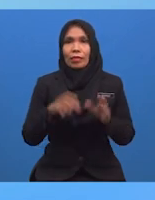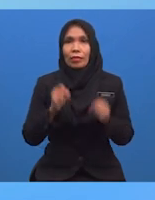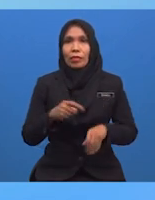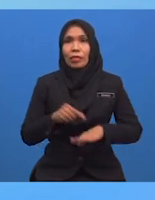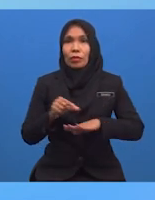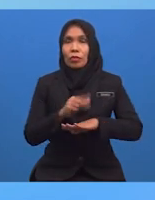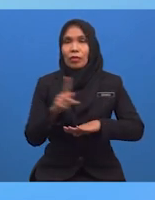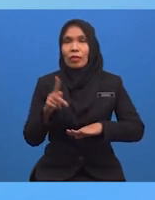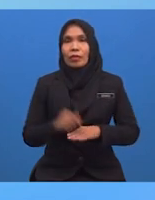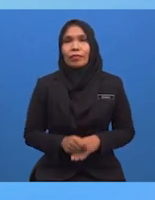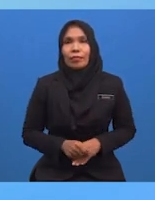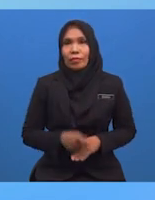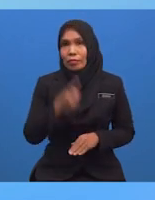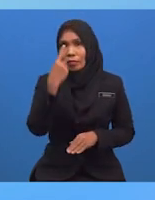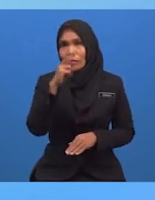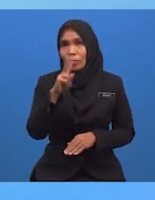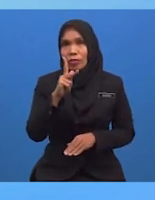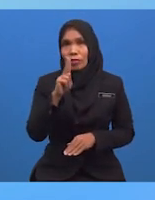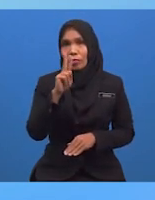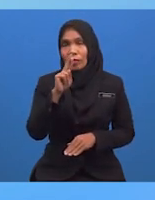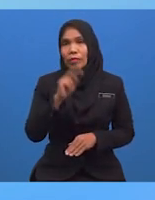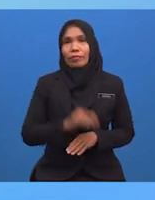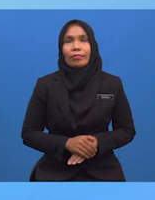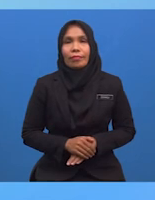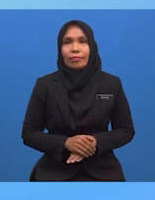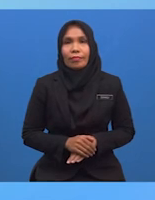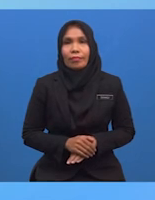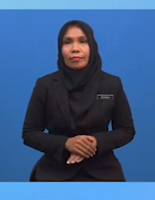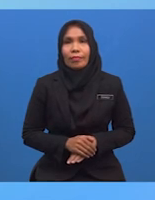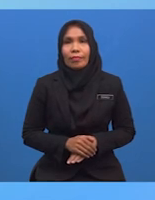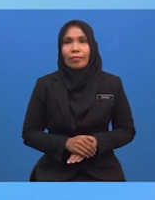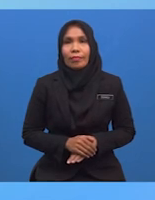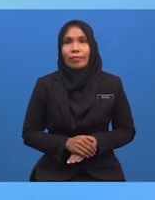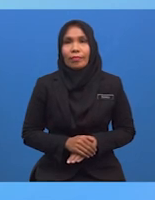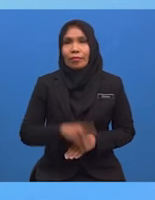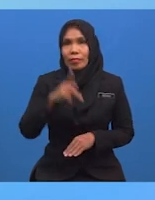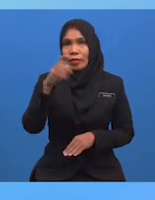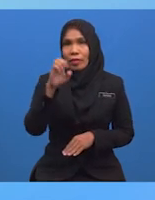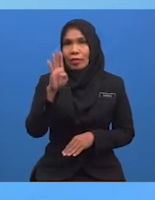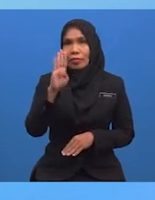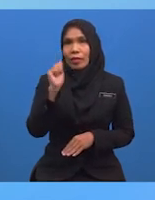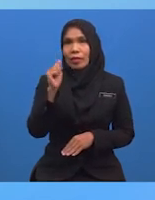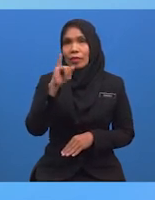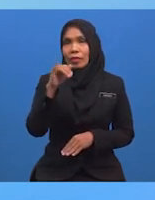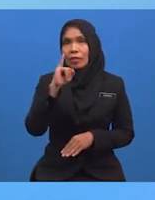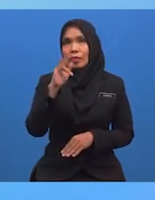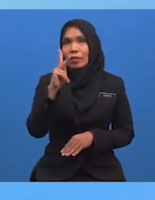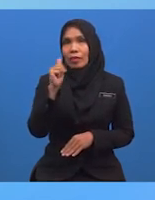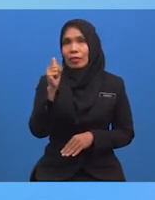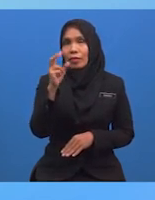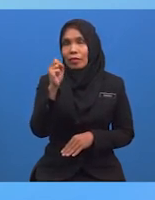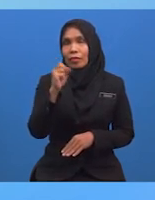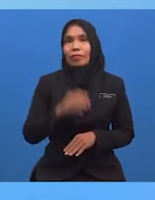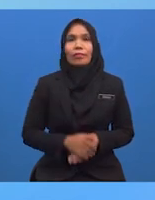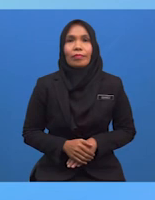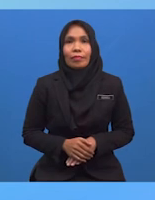untuk mengukur kebajikan isi rumah dan taraf hidup serta kos sara hidup yang merupakan